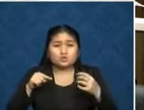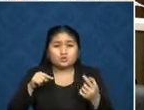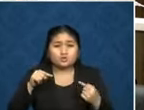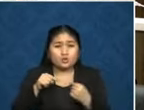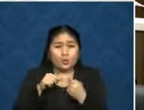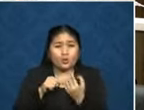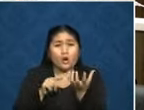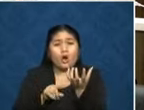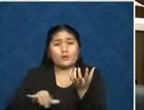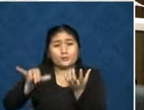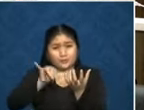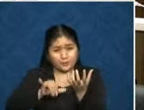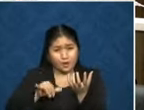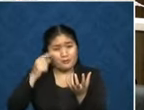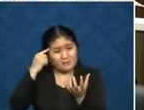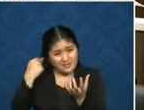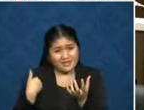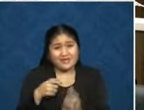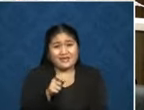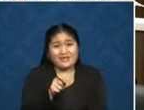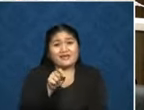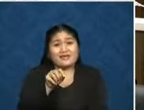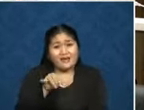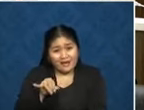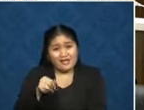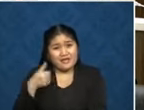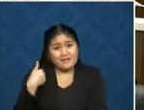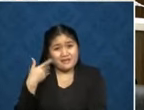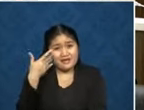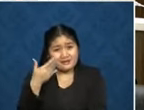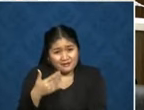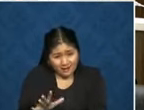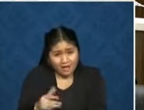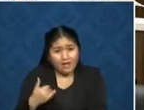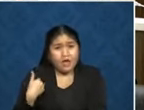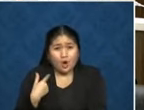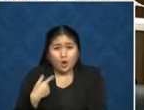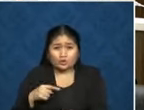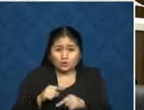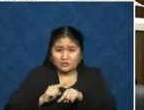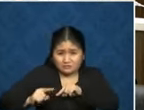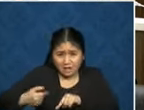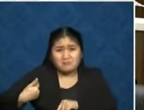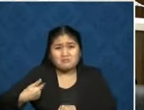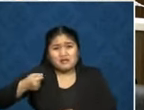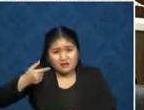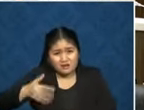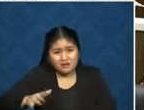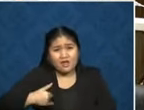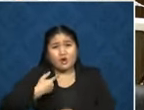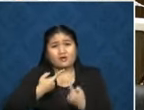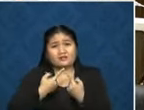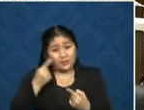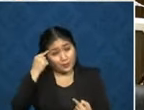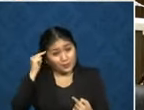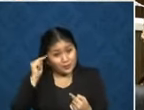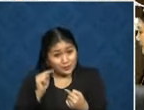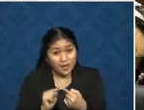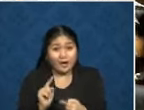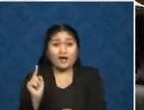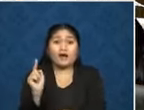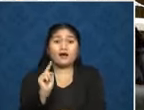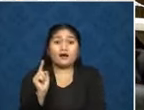AI Act ออกมาแล้วใน European Parliament ก็ออก AI Act ขึ้นมาแล้วสิ่งที่เขาคำนึงถึง